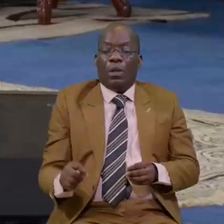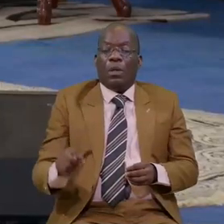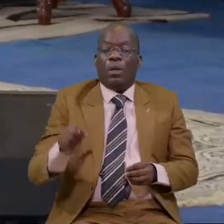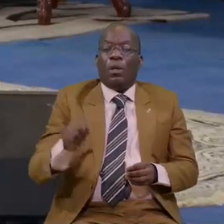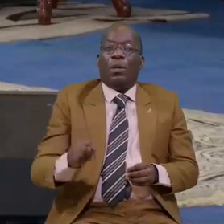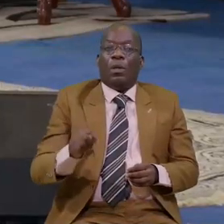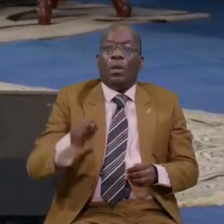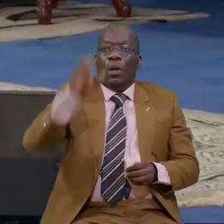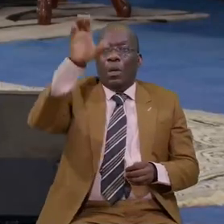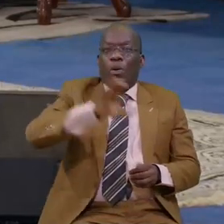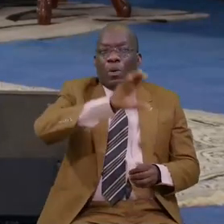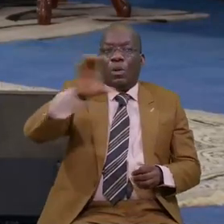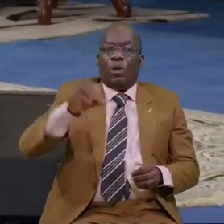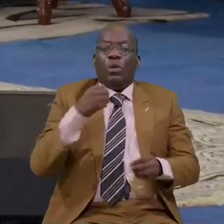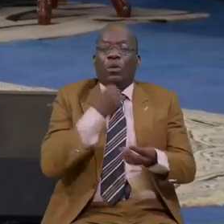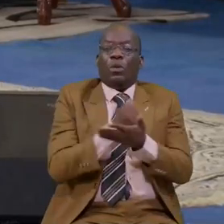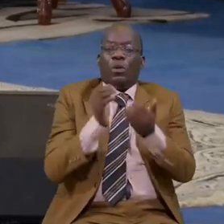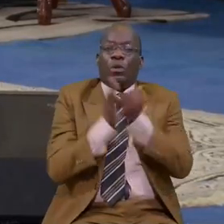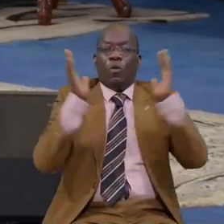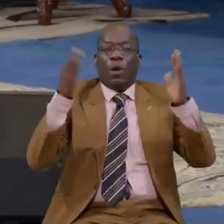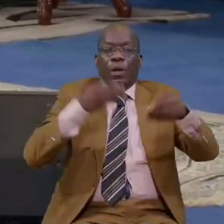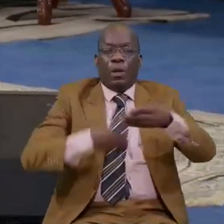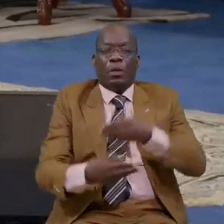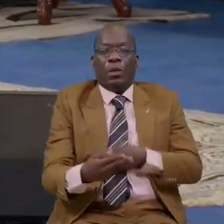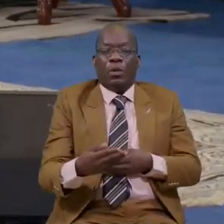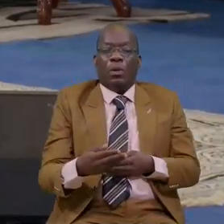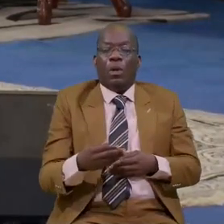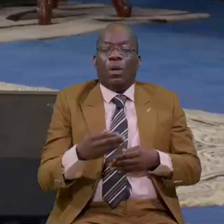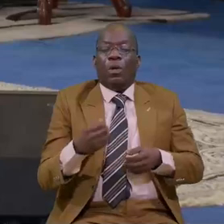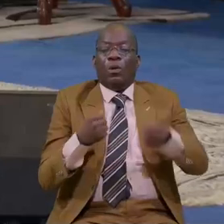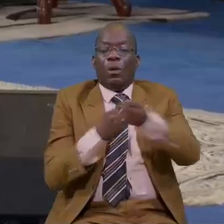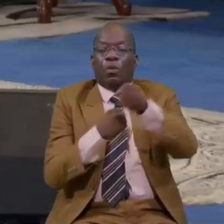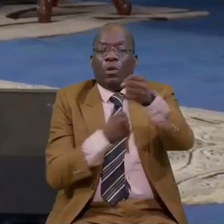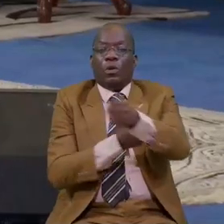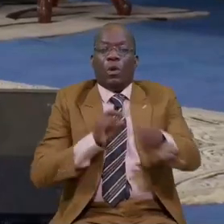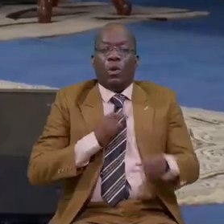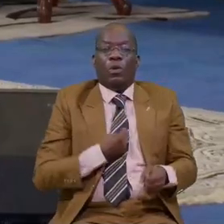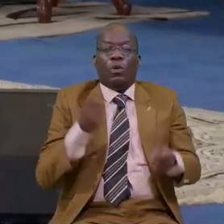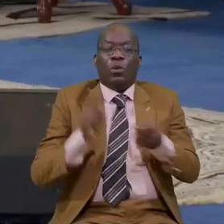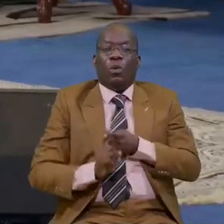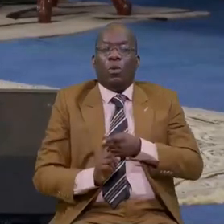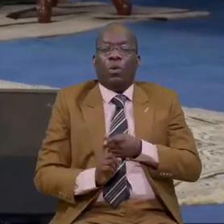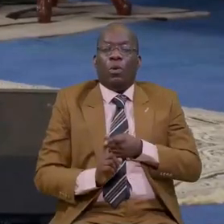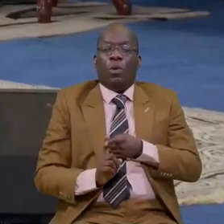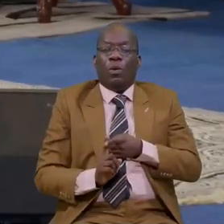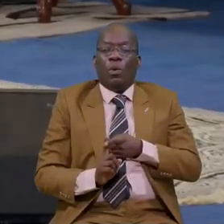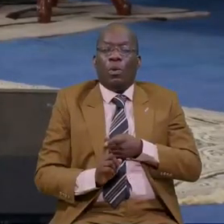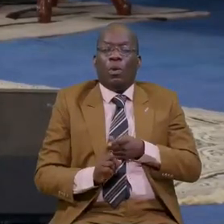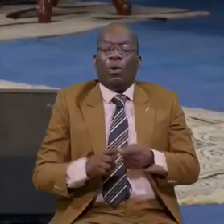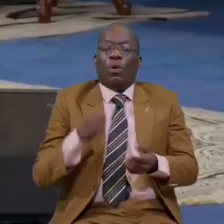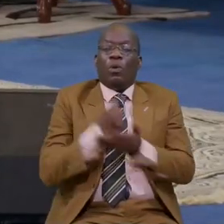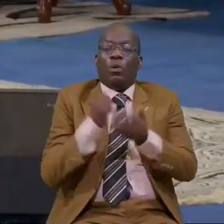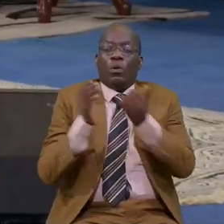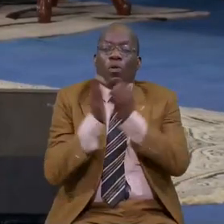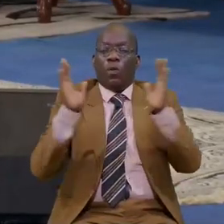message. Trois éléments. Premièrement, le substitut crucifié sur la croix, nous permettant